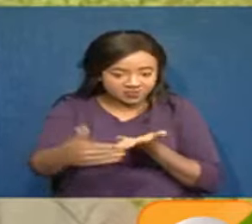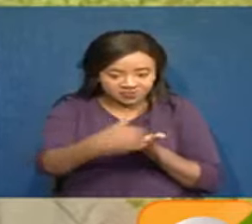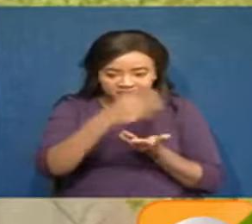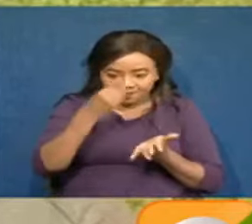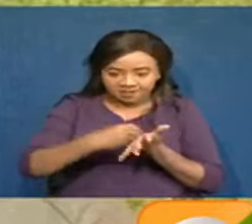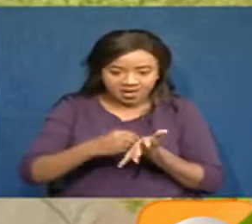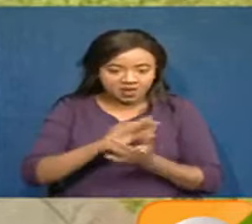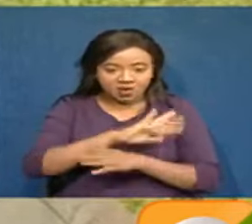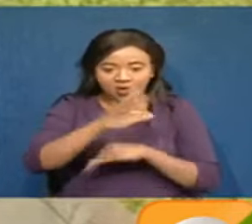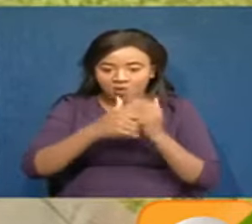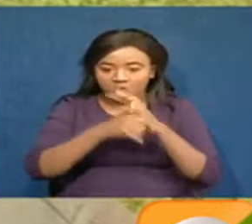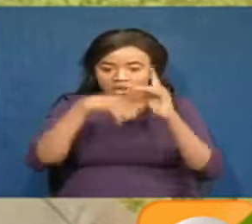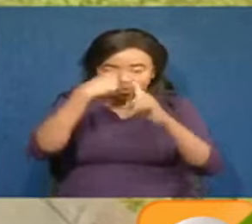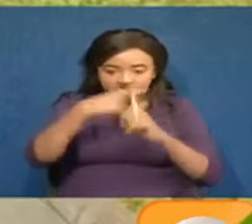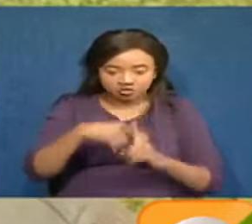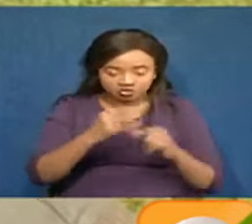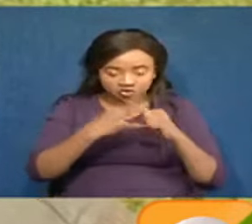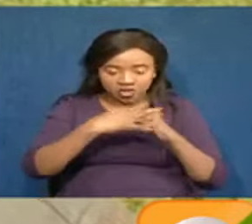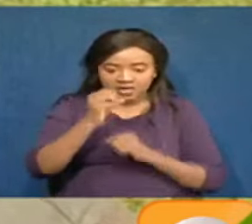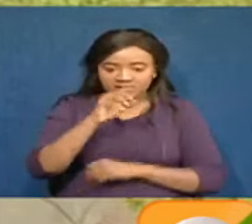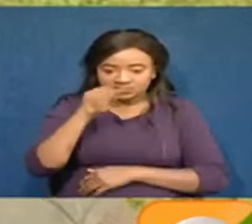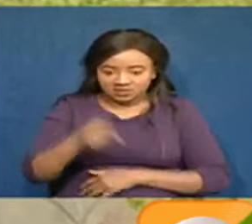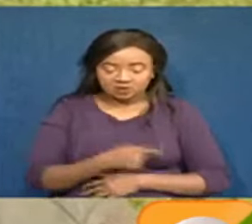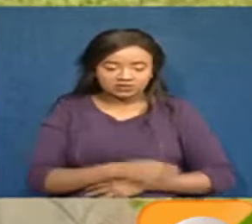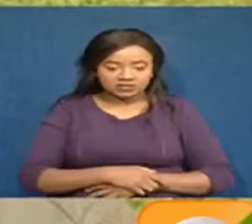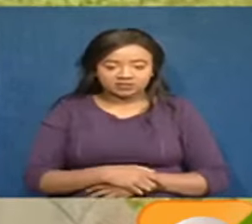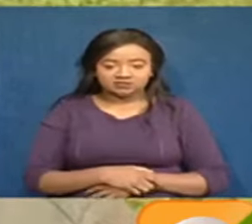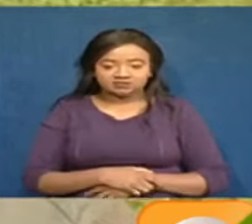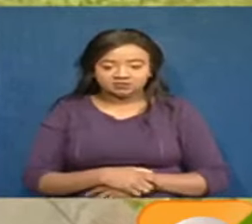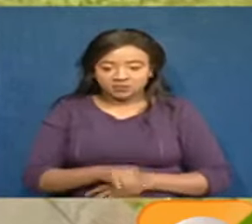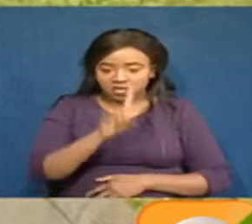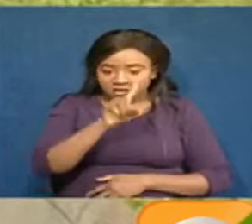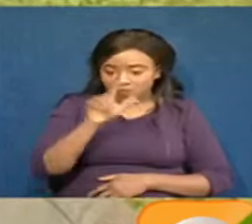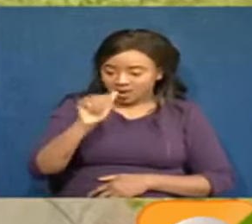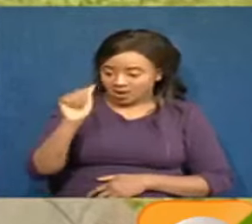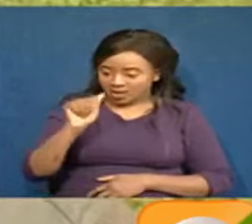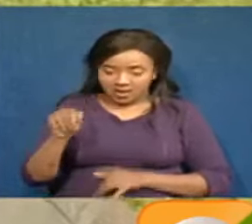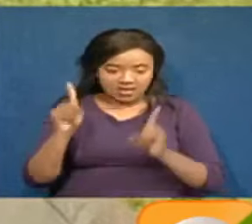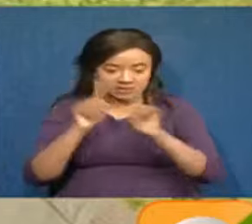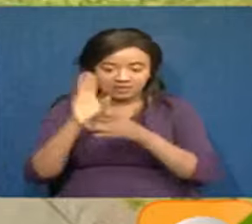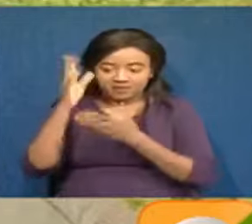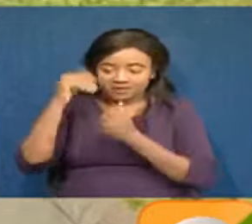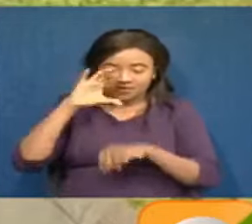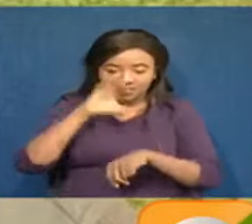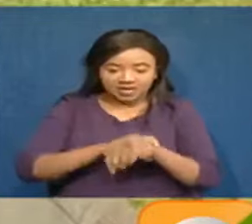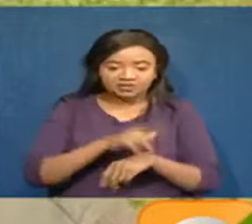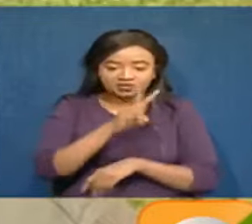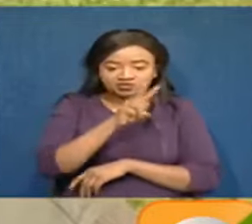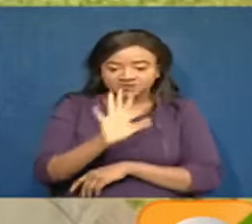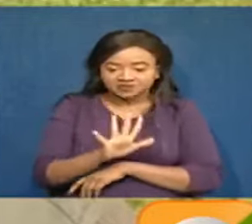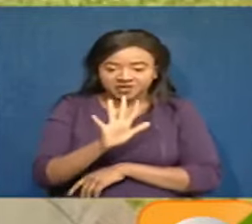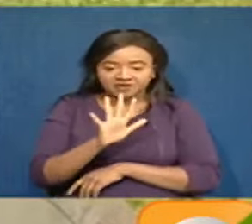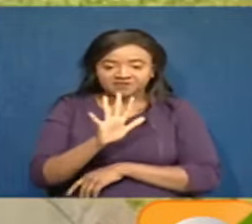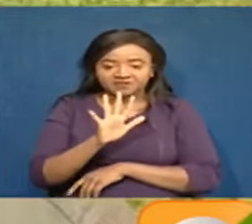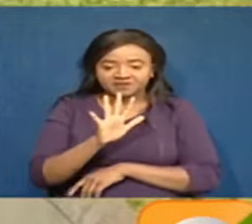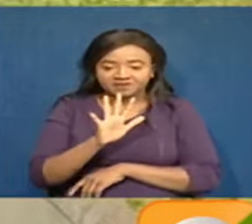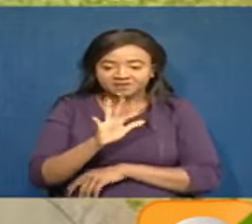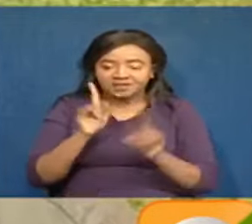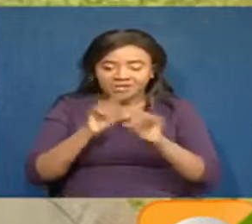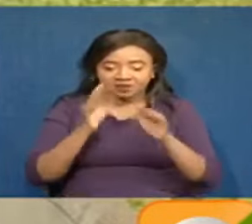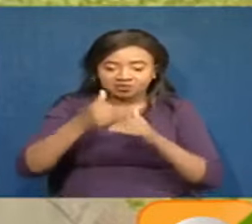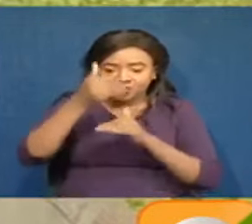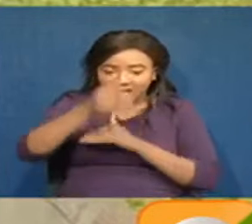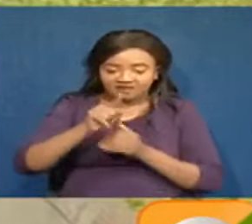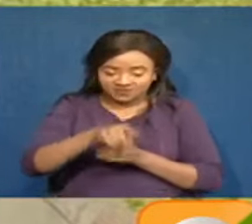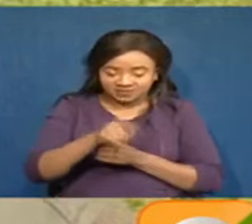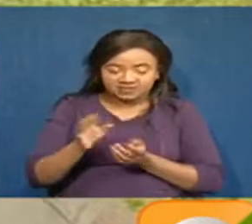gharama yake ni 1,080 kwa ekari moja. Na unatarajia kupata magunia 25, alafu kwa ile post harvest losses